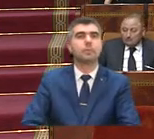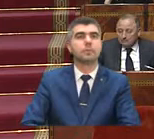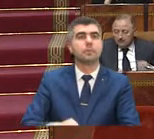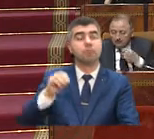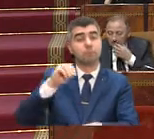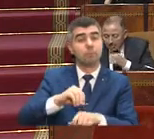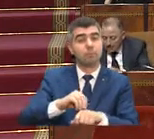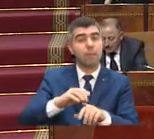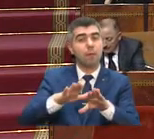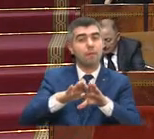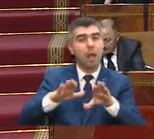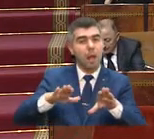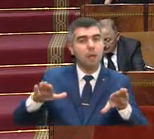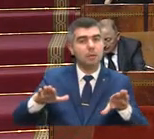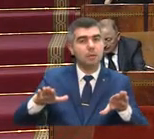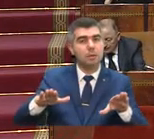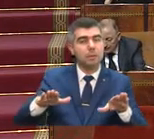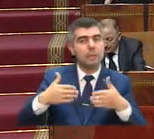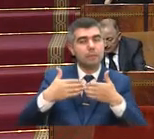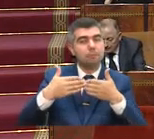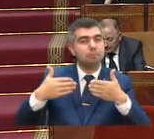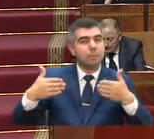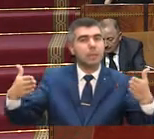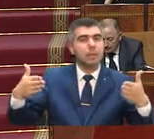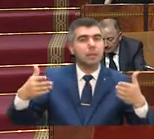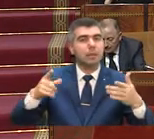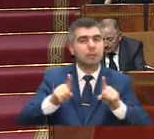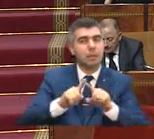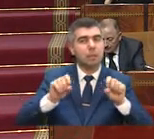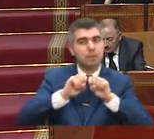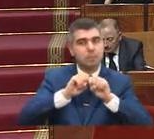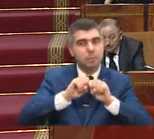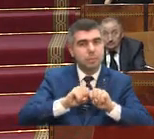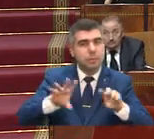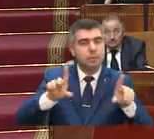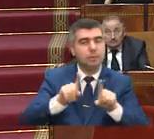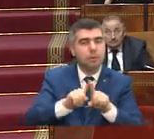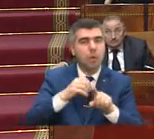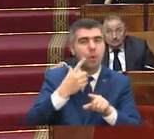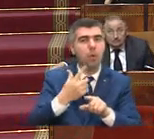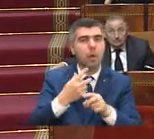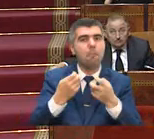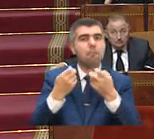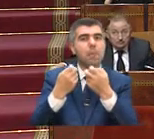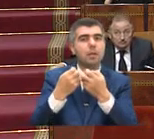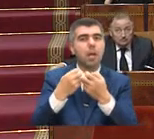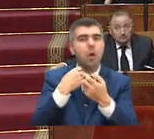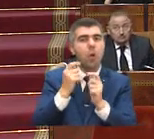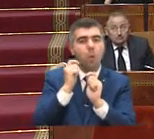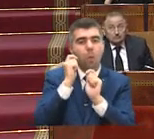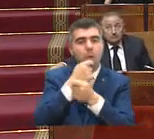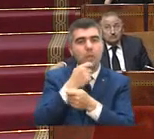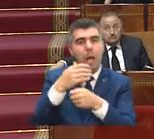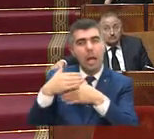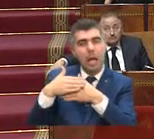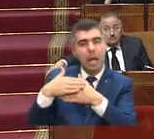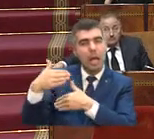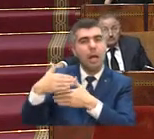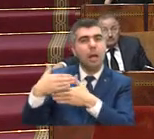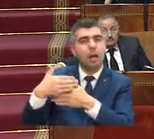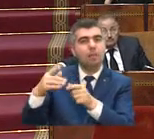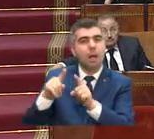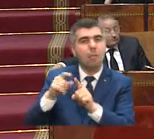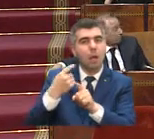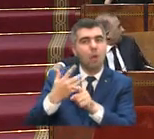الشاسعة إذا لم تكن سياسة محكمة، مثلا إقليم قرسيف، ستبقى هذه الأراضي كما تركها